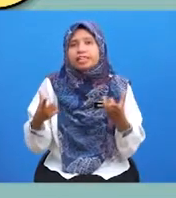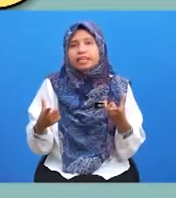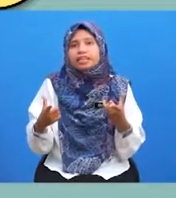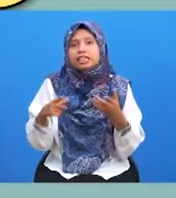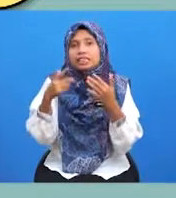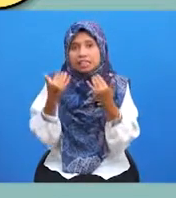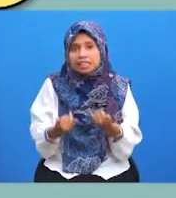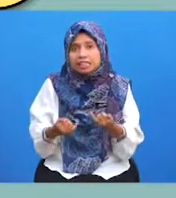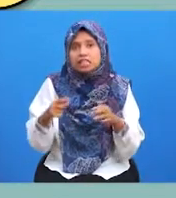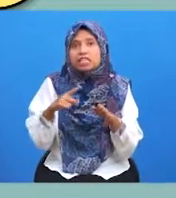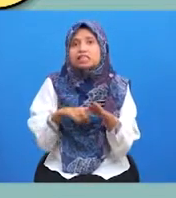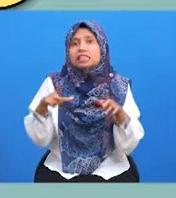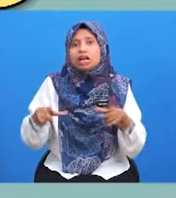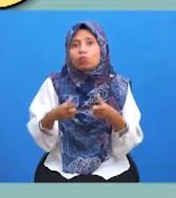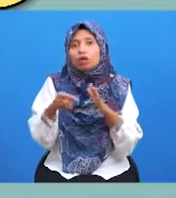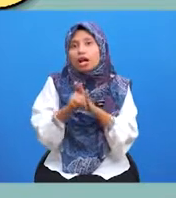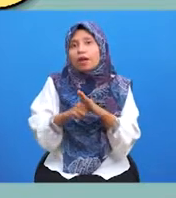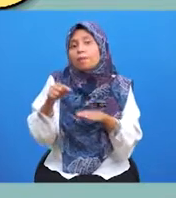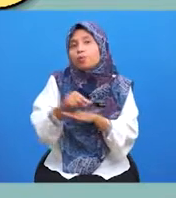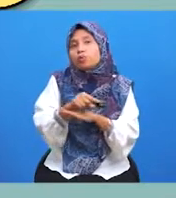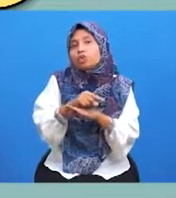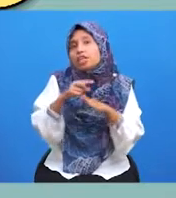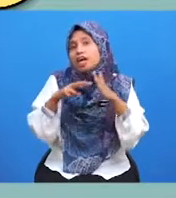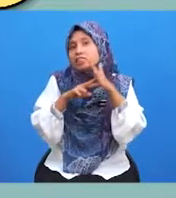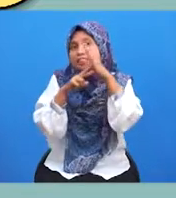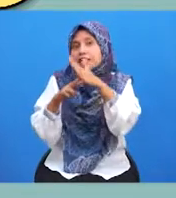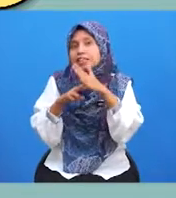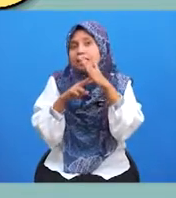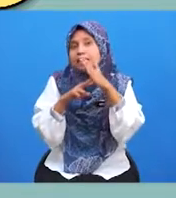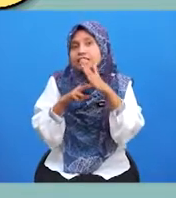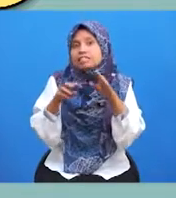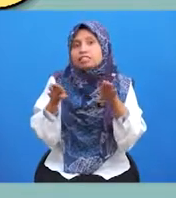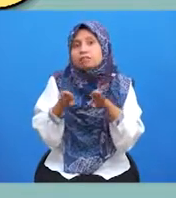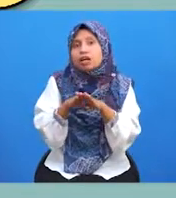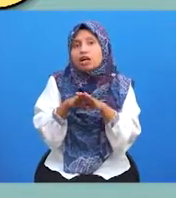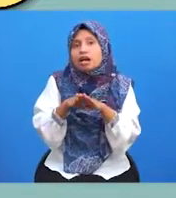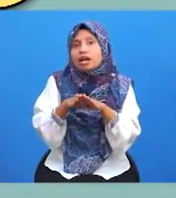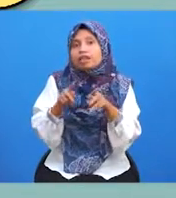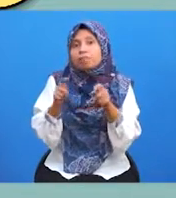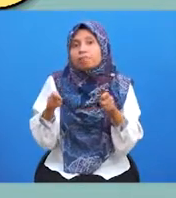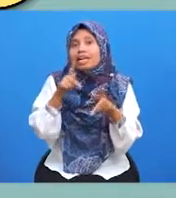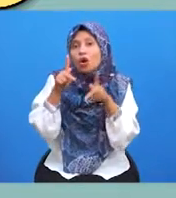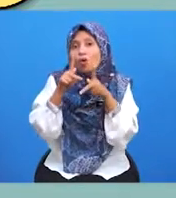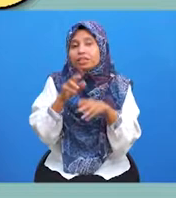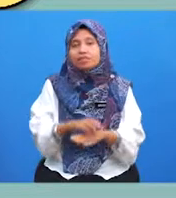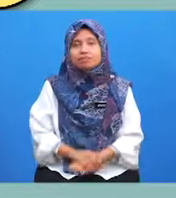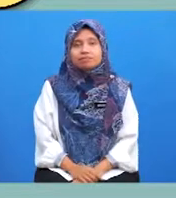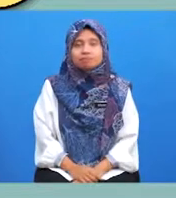lain kini dilakukan menggunakan satelit sebagai medium